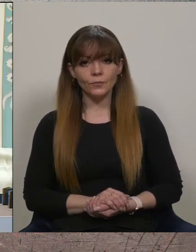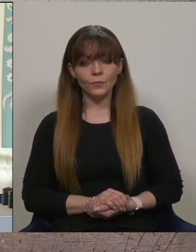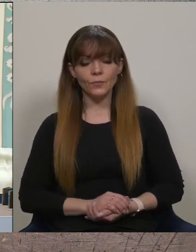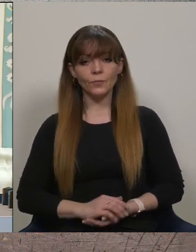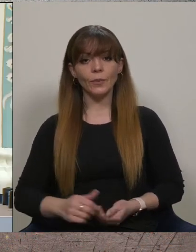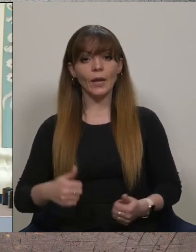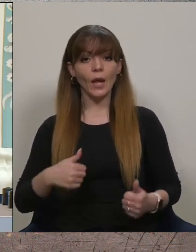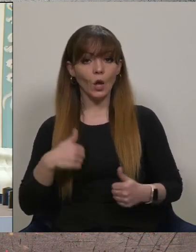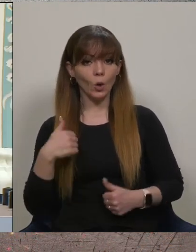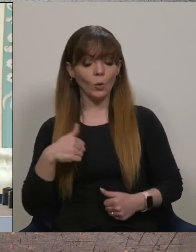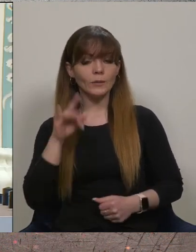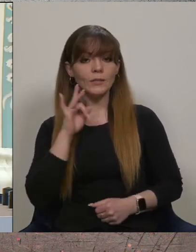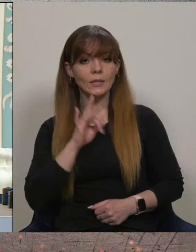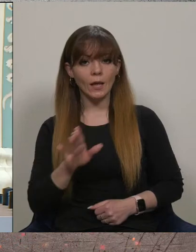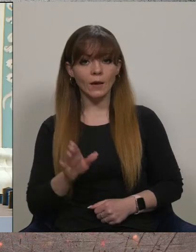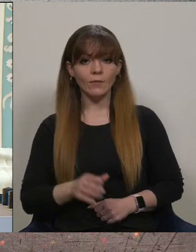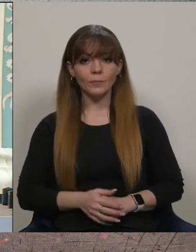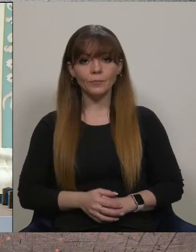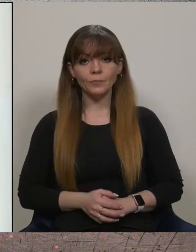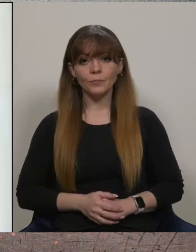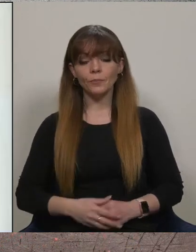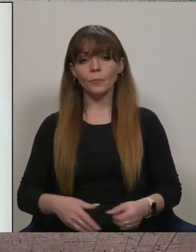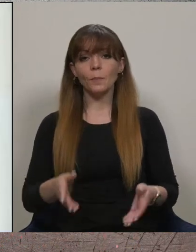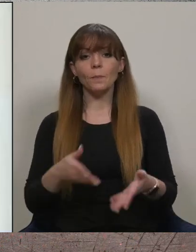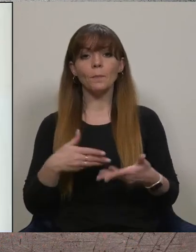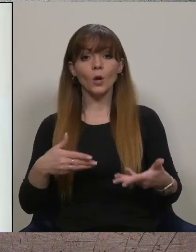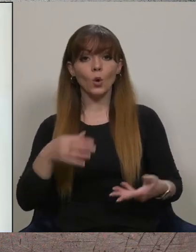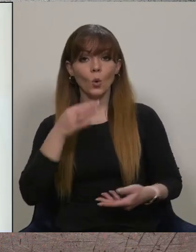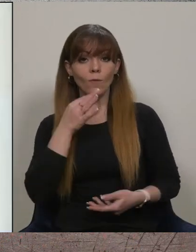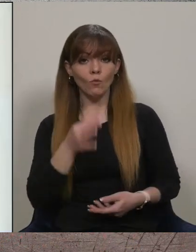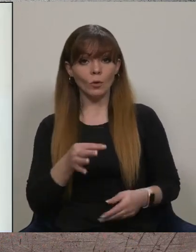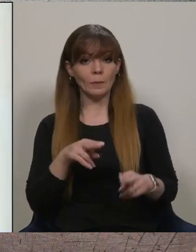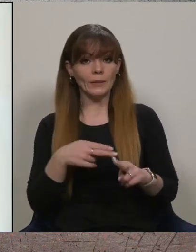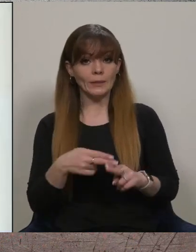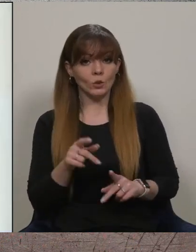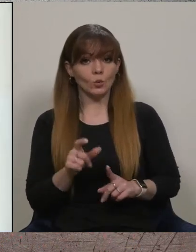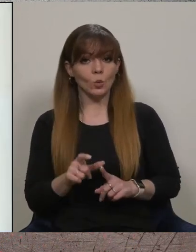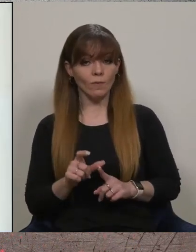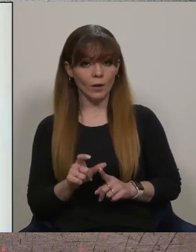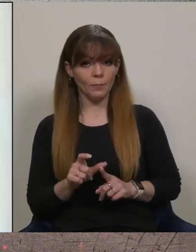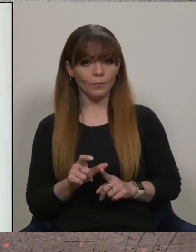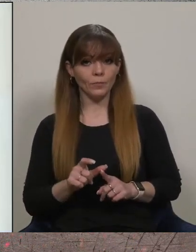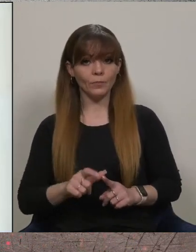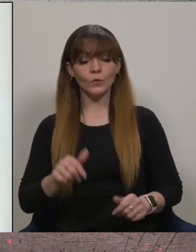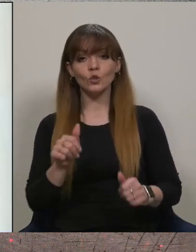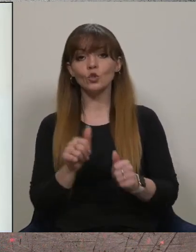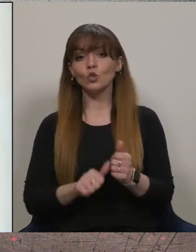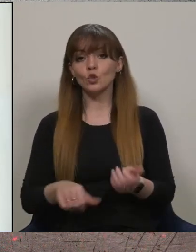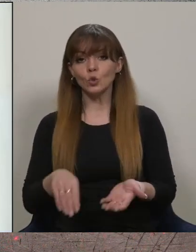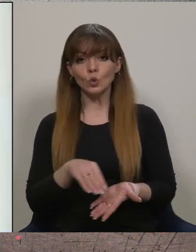Героям слава! Ми говоримо ці слова щоразу.